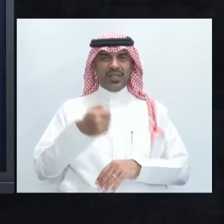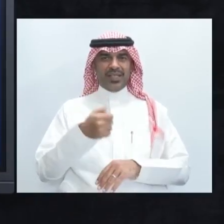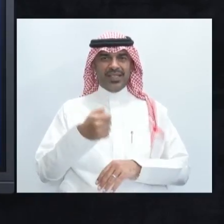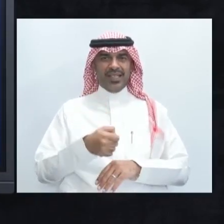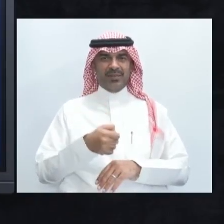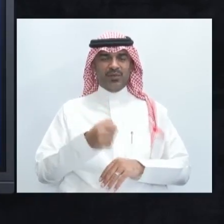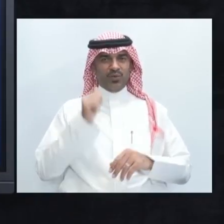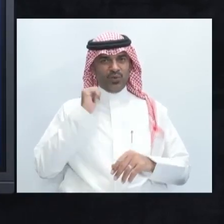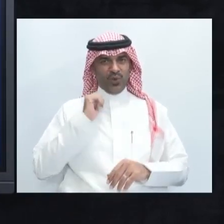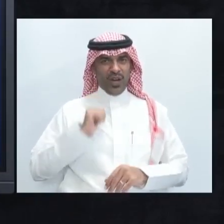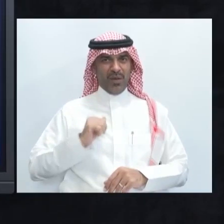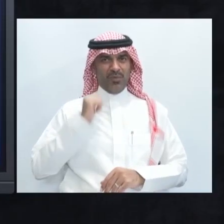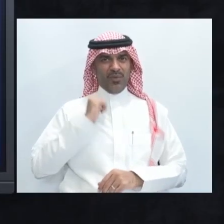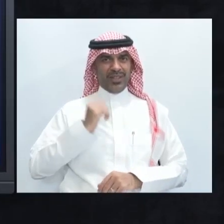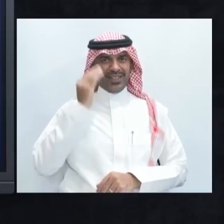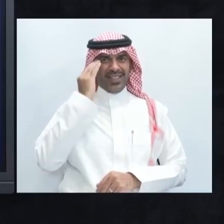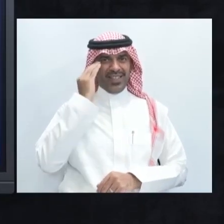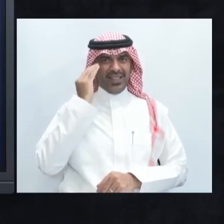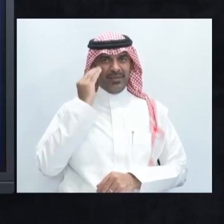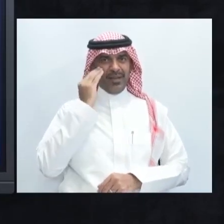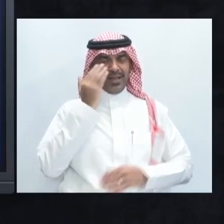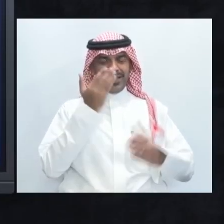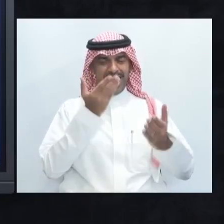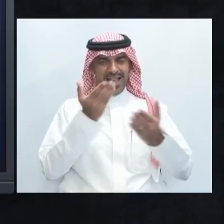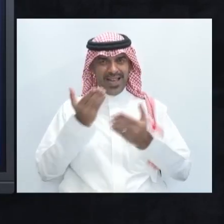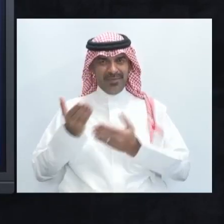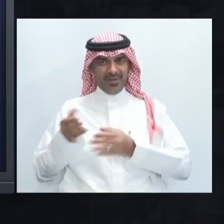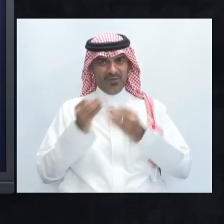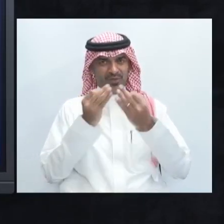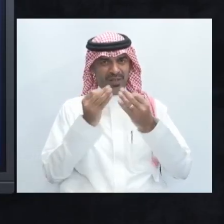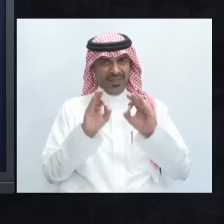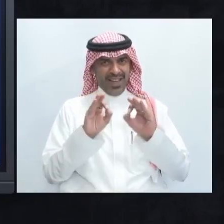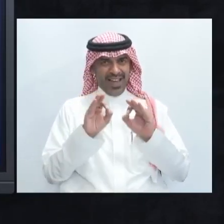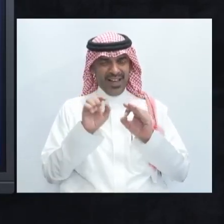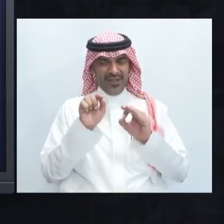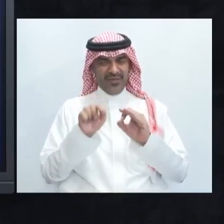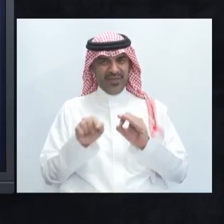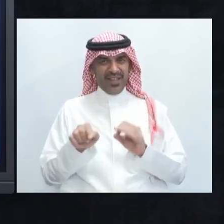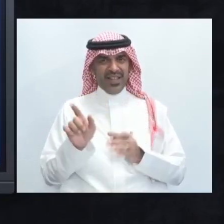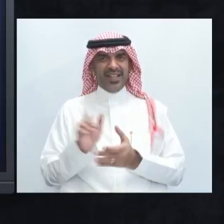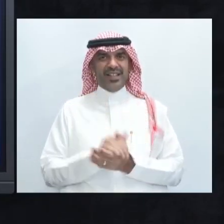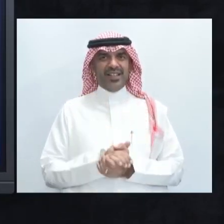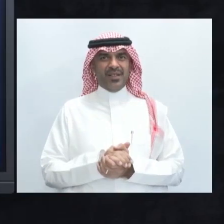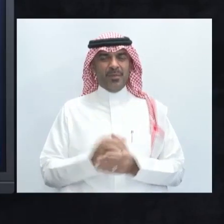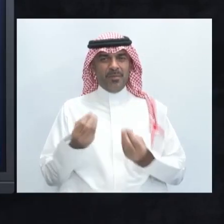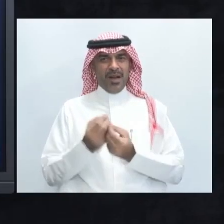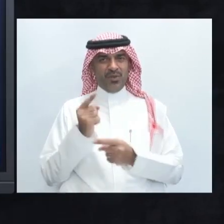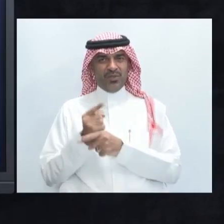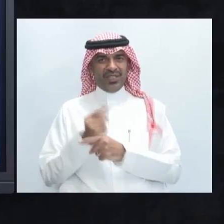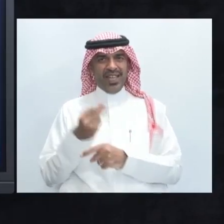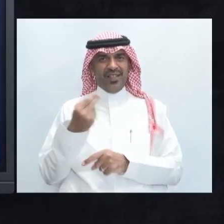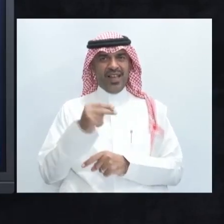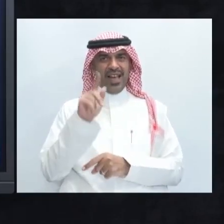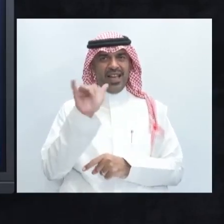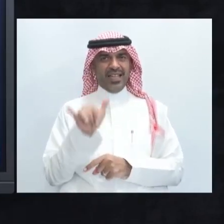واتم تسليما ابنائي الطلاب بنات الطالبات اسعد الله اوقاتكم بالخير والمسرات معكم معلمكم